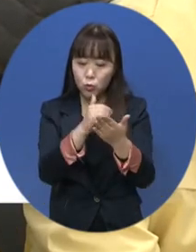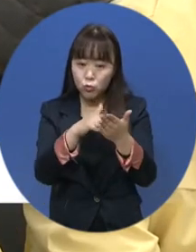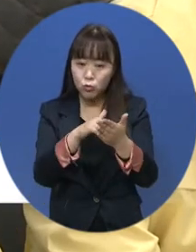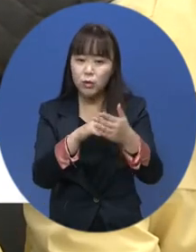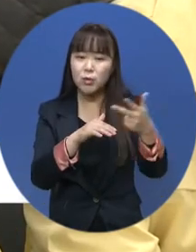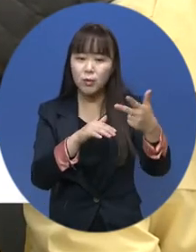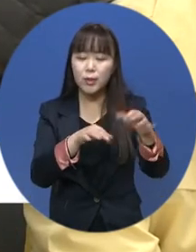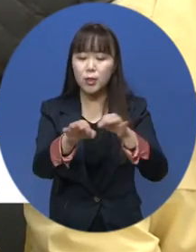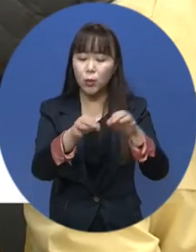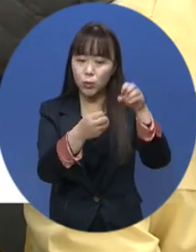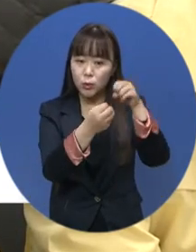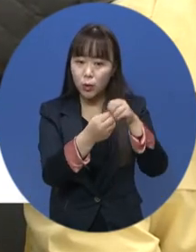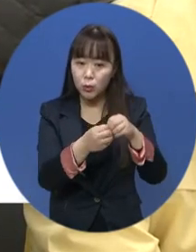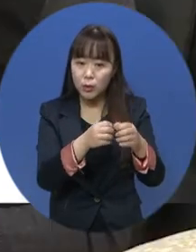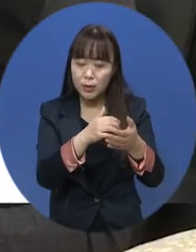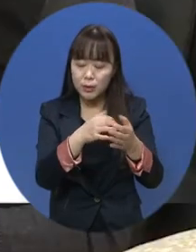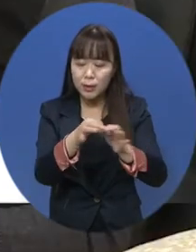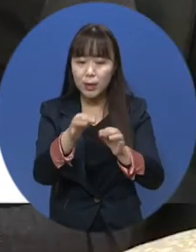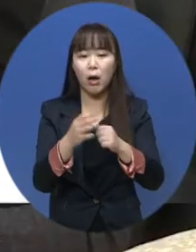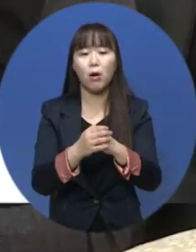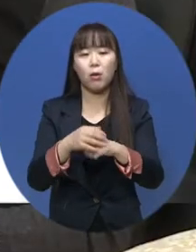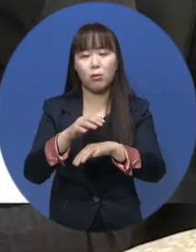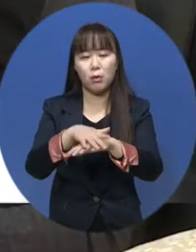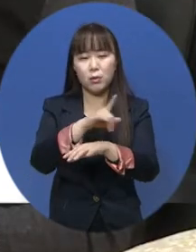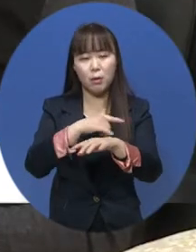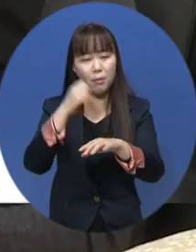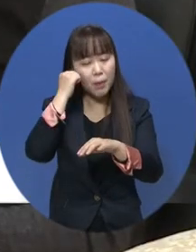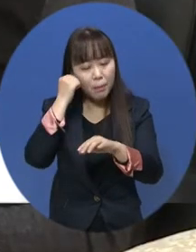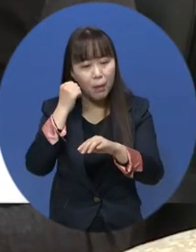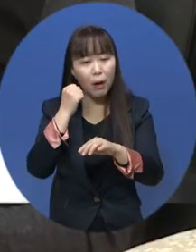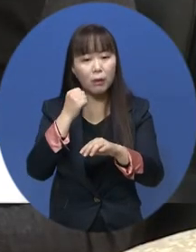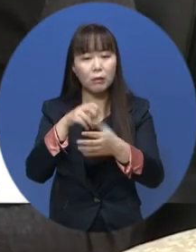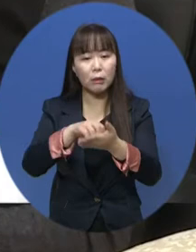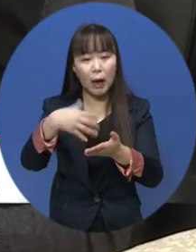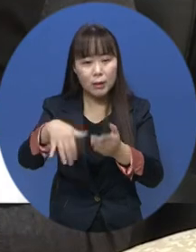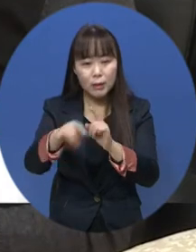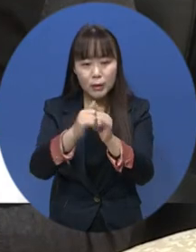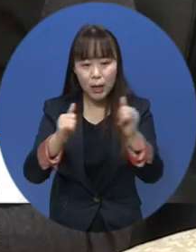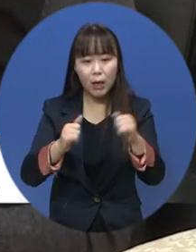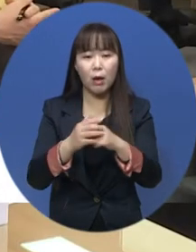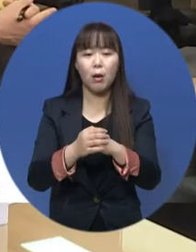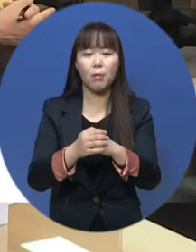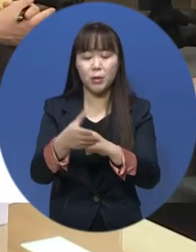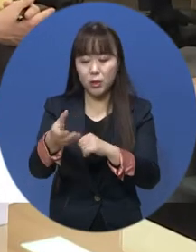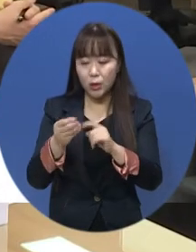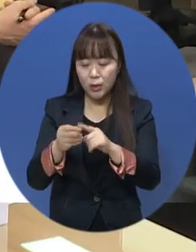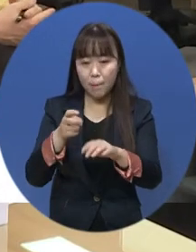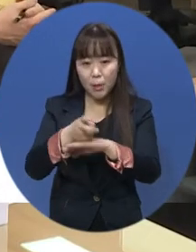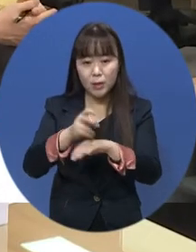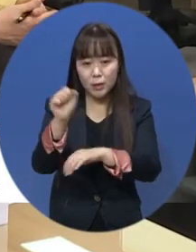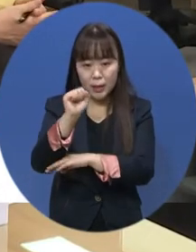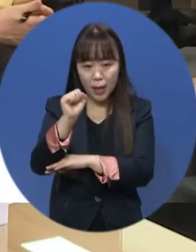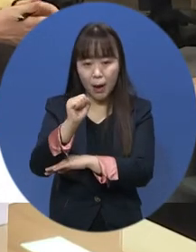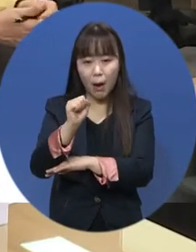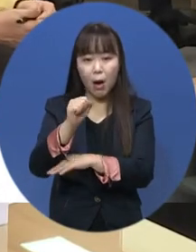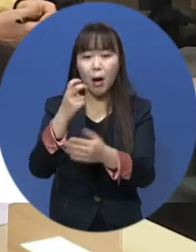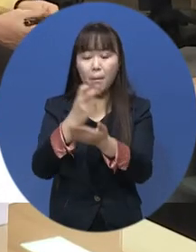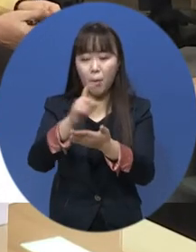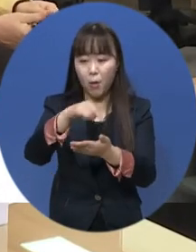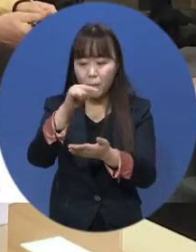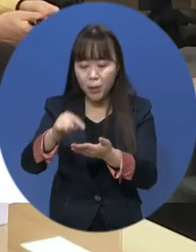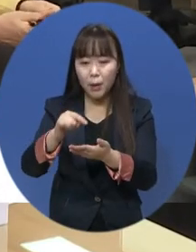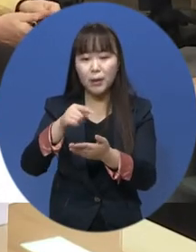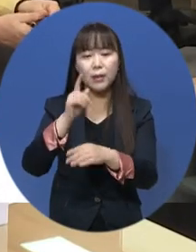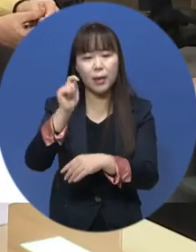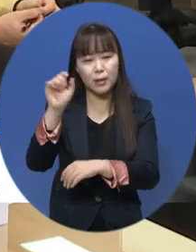전통시장과 농어촌 민박 미등록 사업자와 전세버스 기사 법인 택시 기사 화훼 농가와